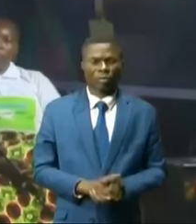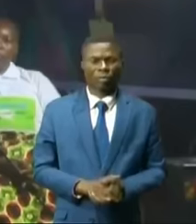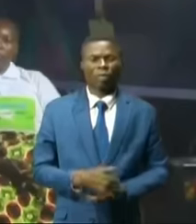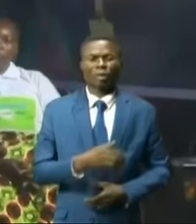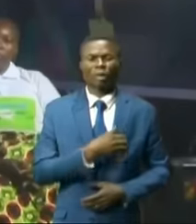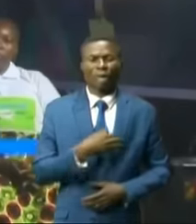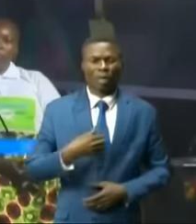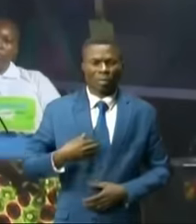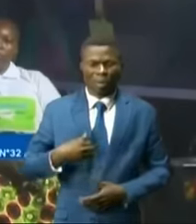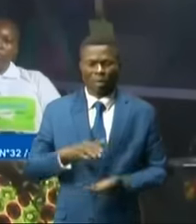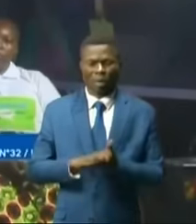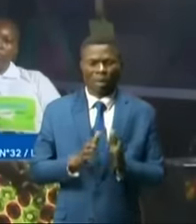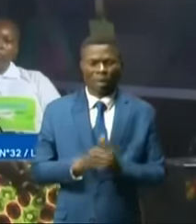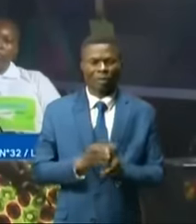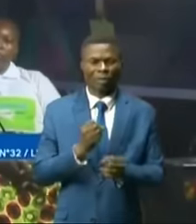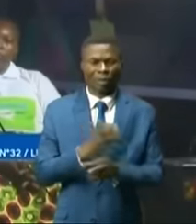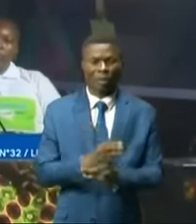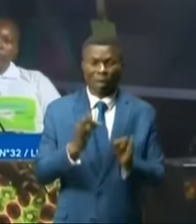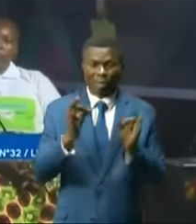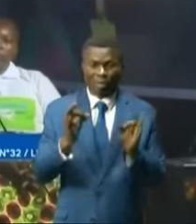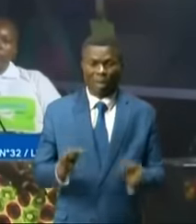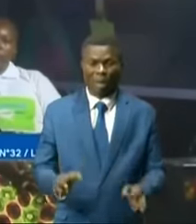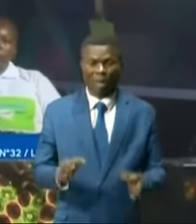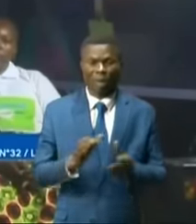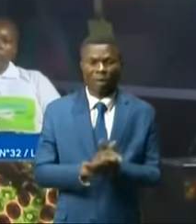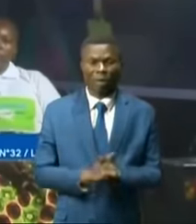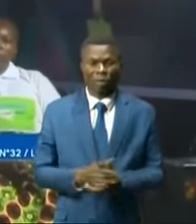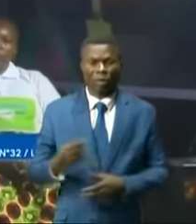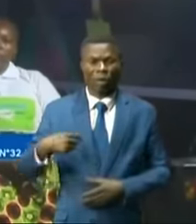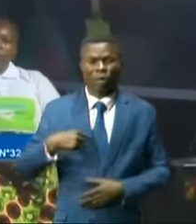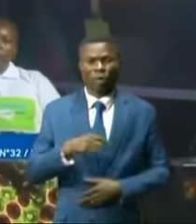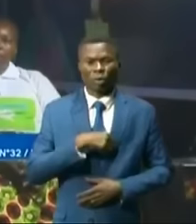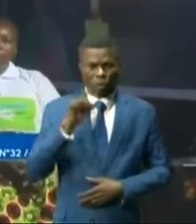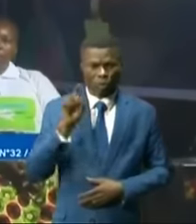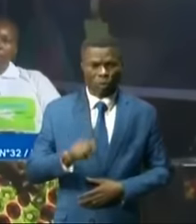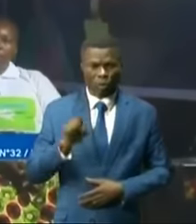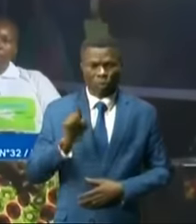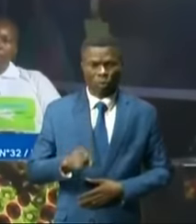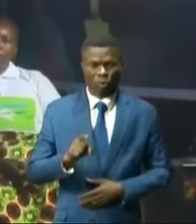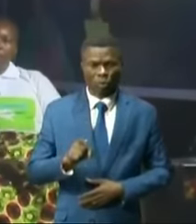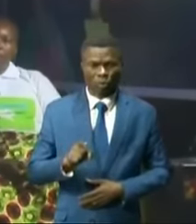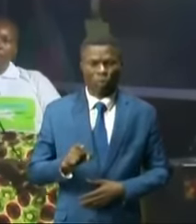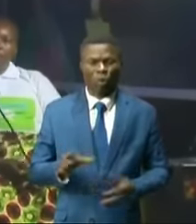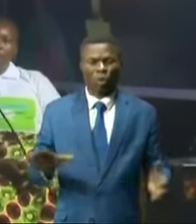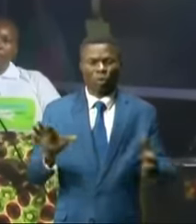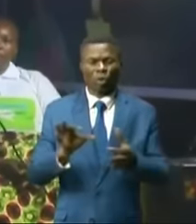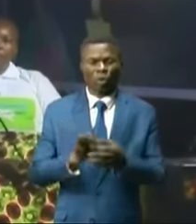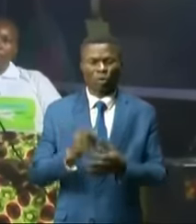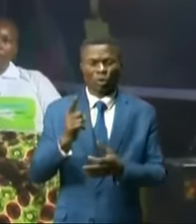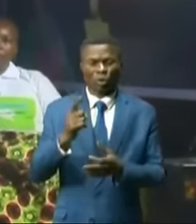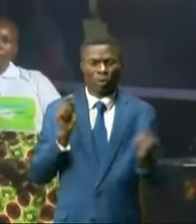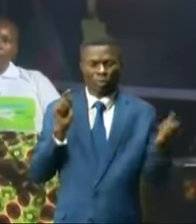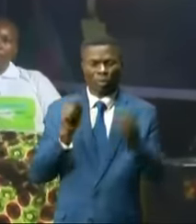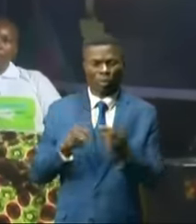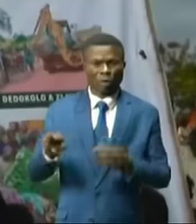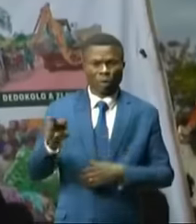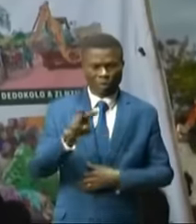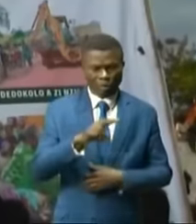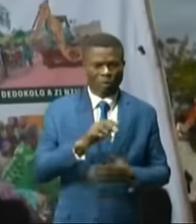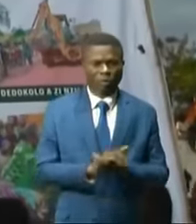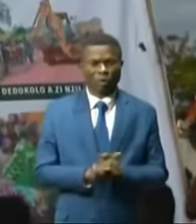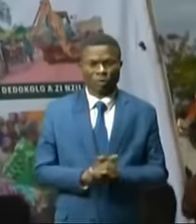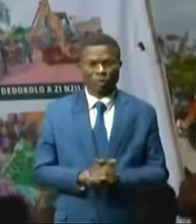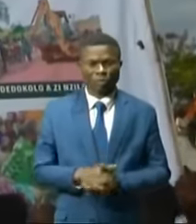ntwadi. Kansi beto twabeki mabanza mukuiza kwa beno. Kadi